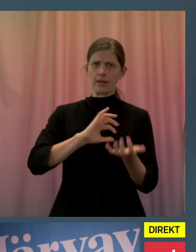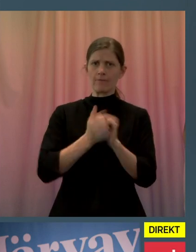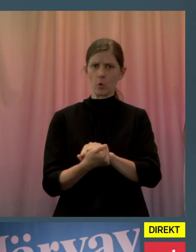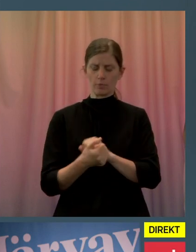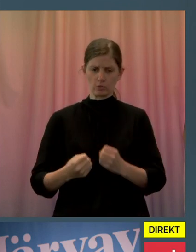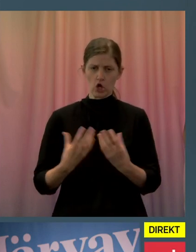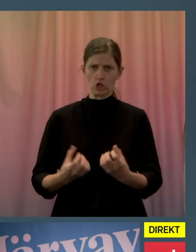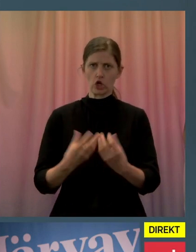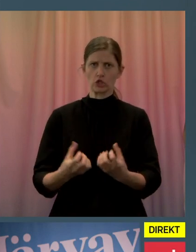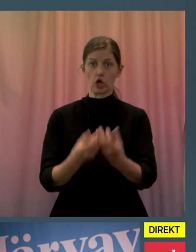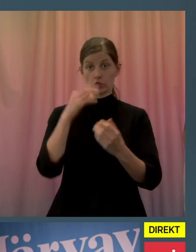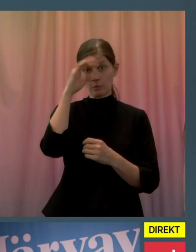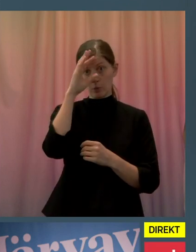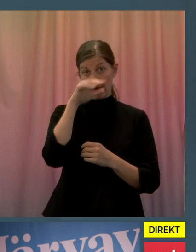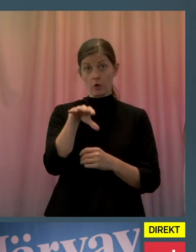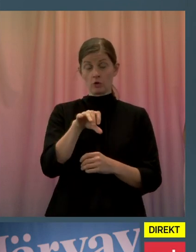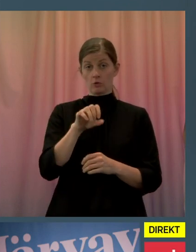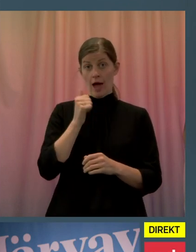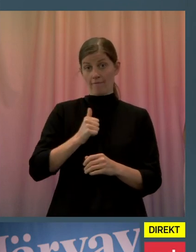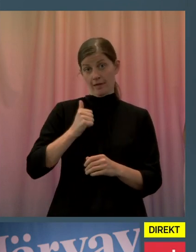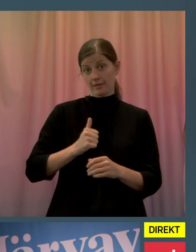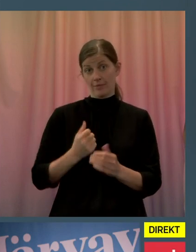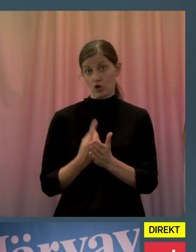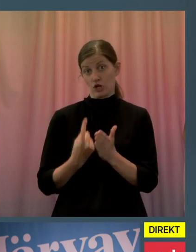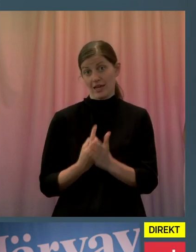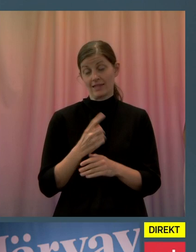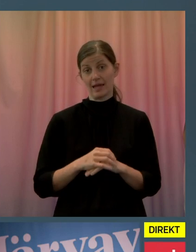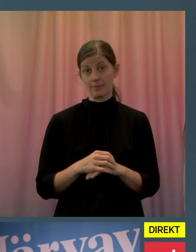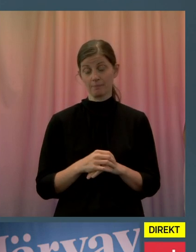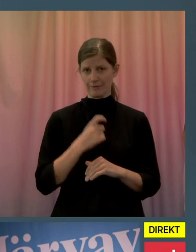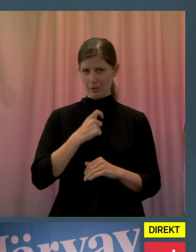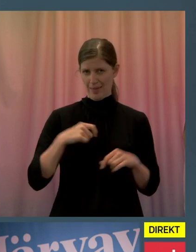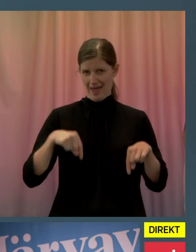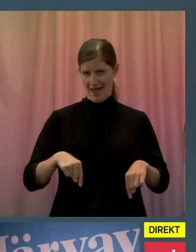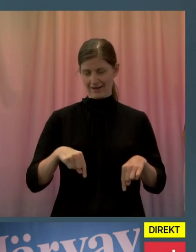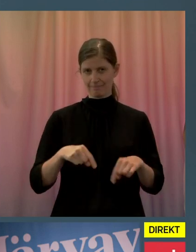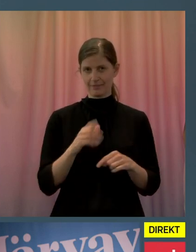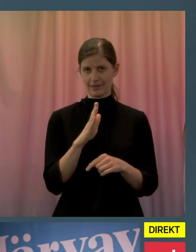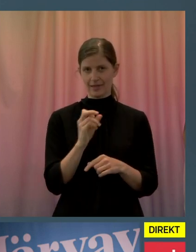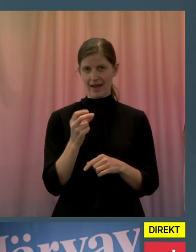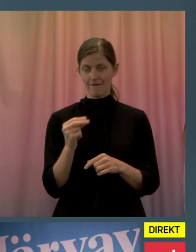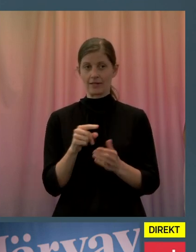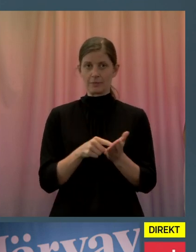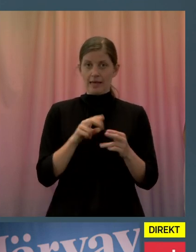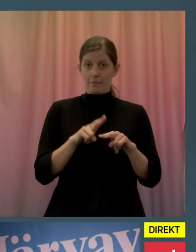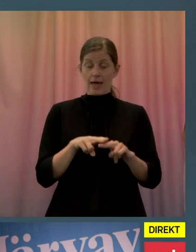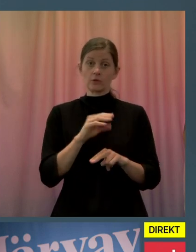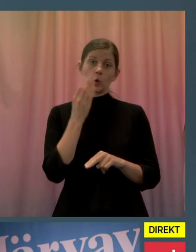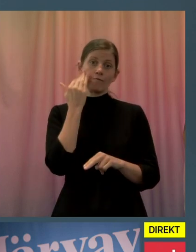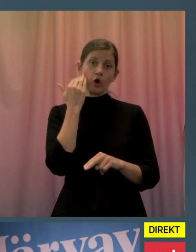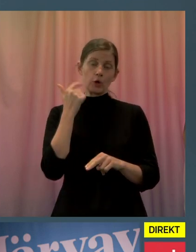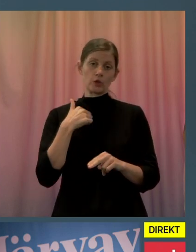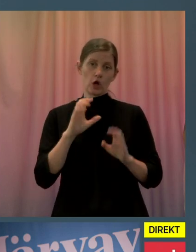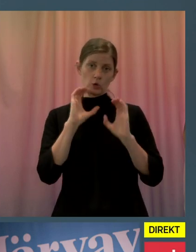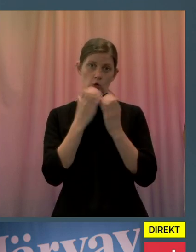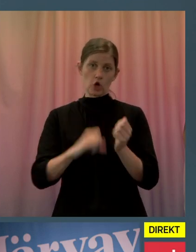möjligheterna. För mig är Järva en rätt speciell plats. När jag var socialborgarråd i Stockholm så var jag här